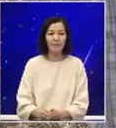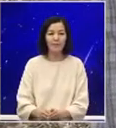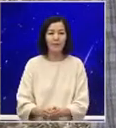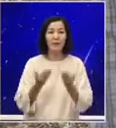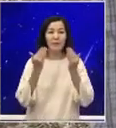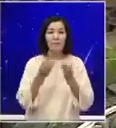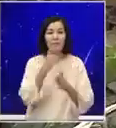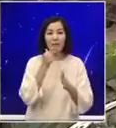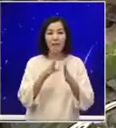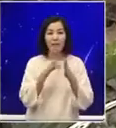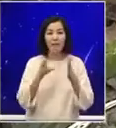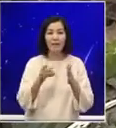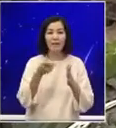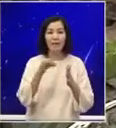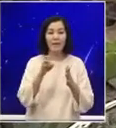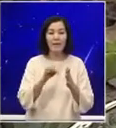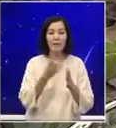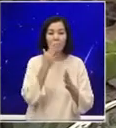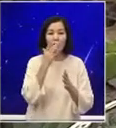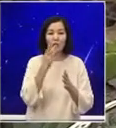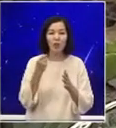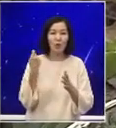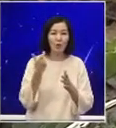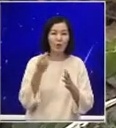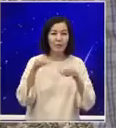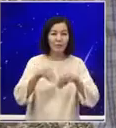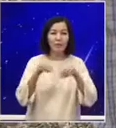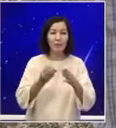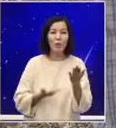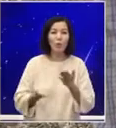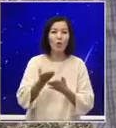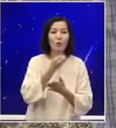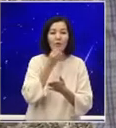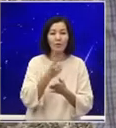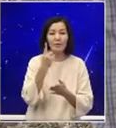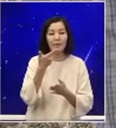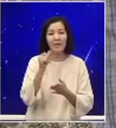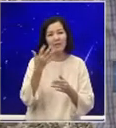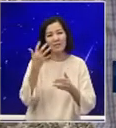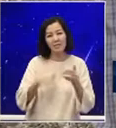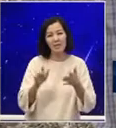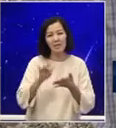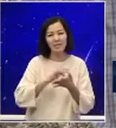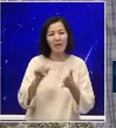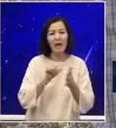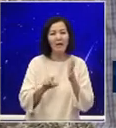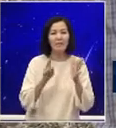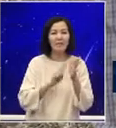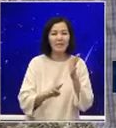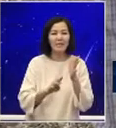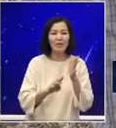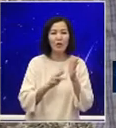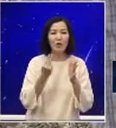Биыл тәтті түбірдің грим, игір шетелдік тұқымдарын септік. Түсімі жақсы, әр гектардан орта есеппен 60-80 тонна аламыз